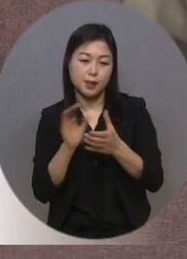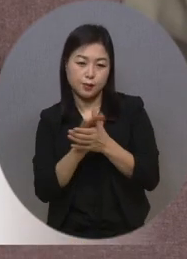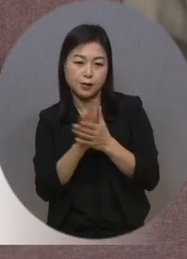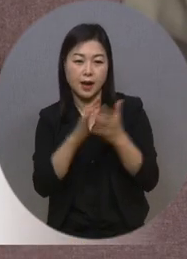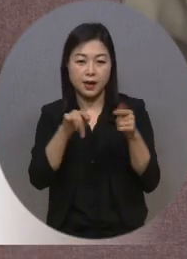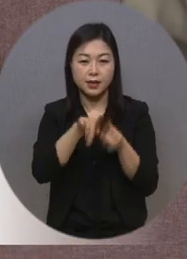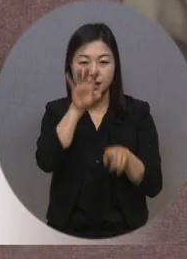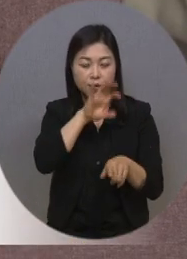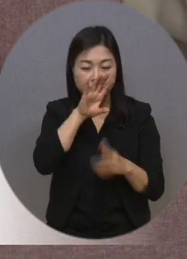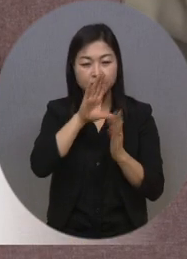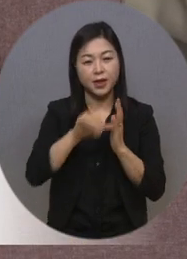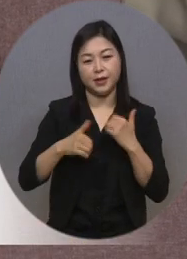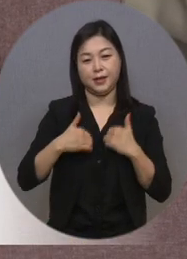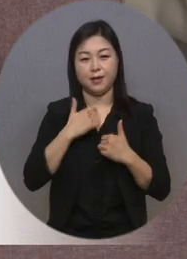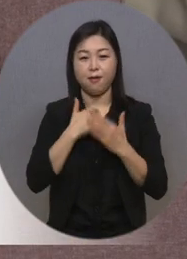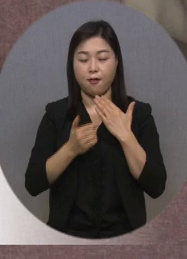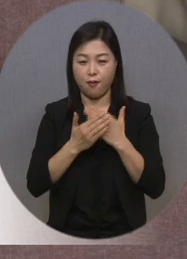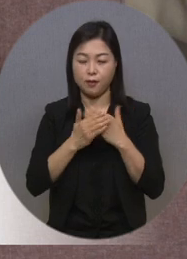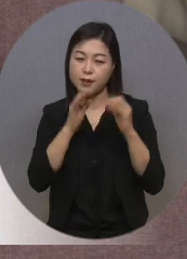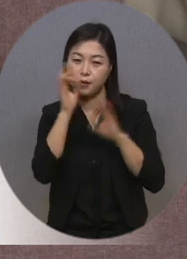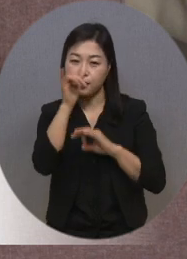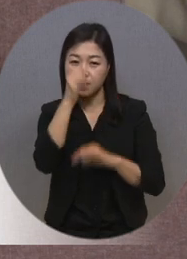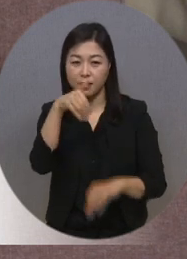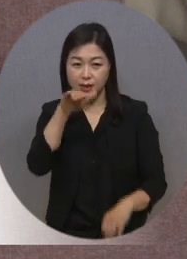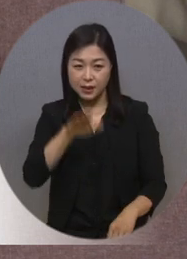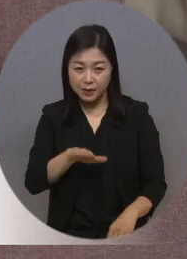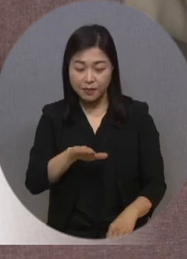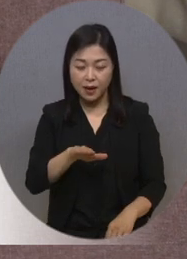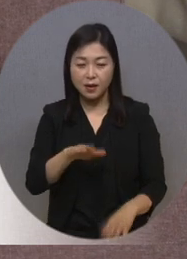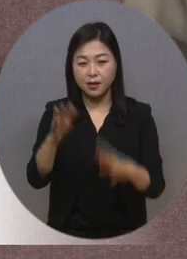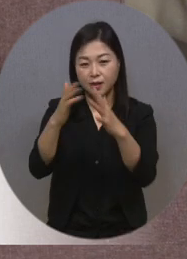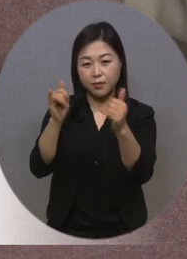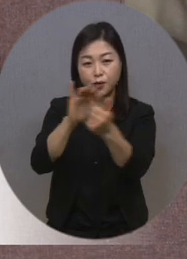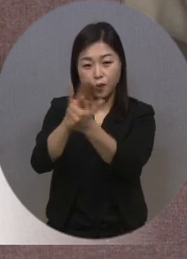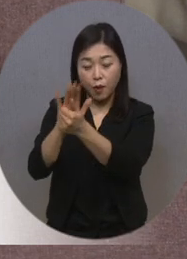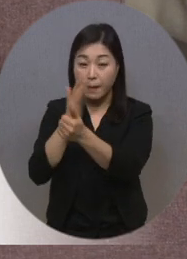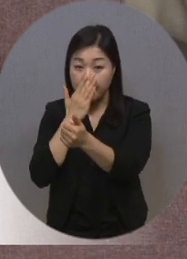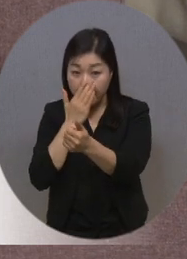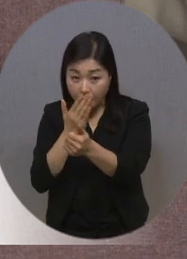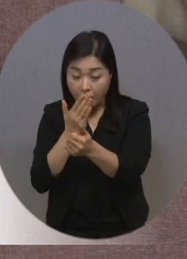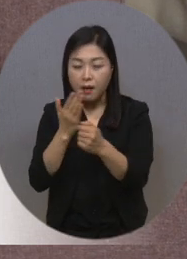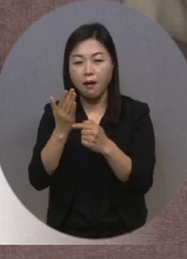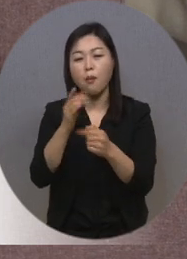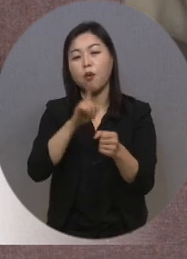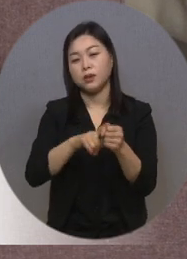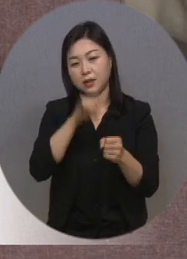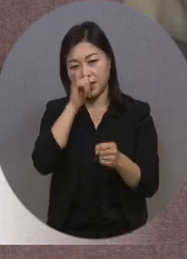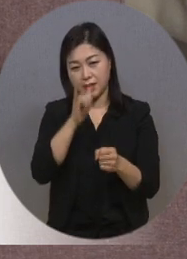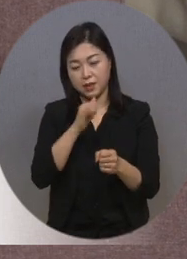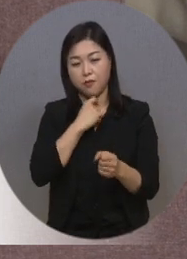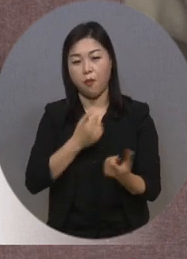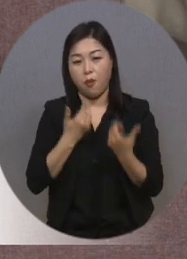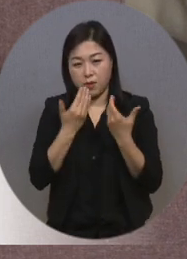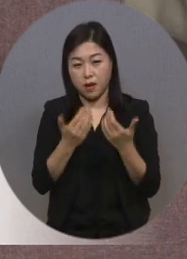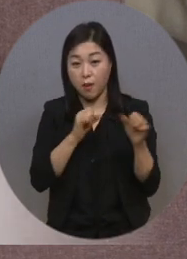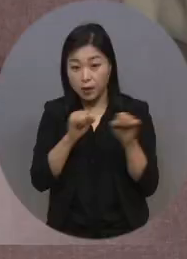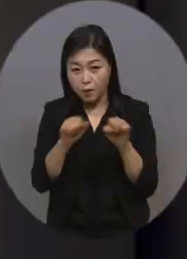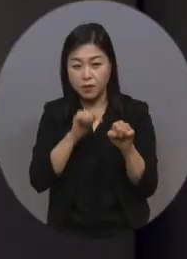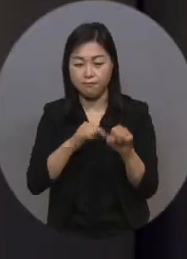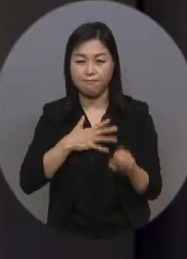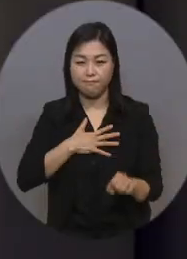되게 즐겁게 했는데 실수는 했지만 그래도 남들을 도와준다는 의미로 하는 자선 공연이니까 되게